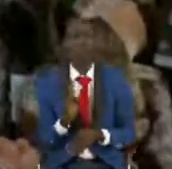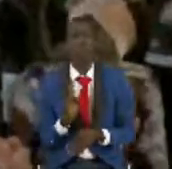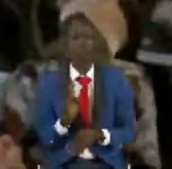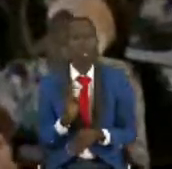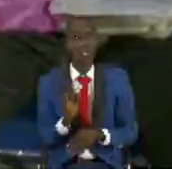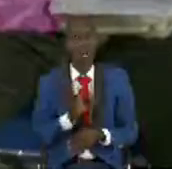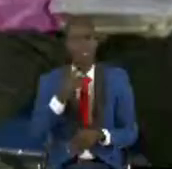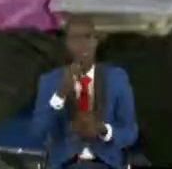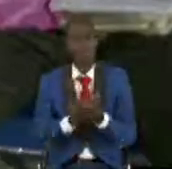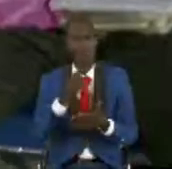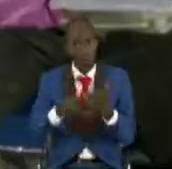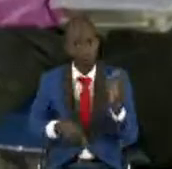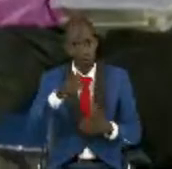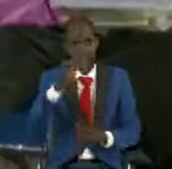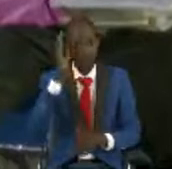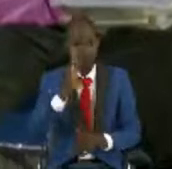Je sais ce que vous serez ce soir.